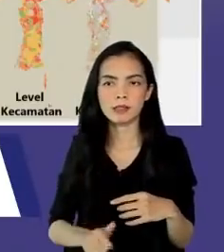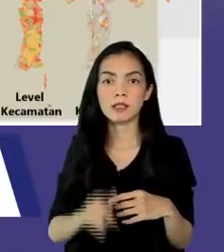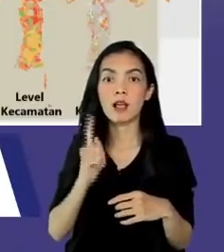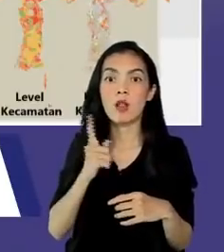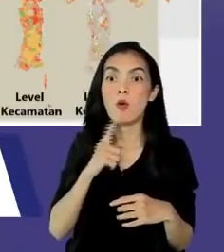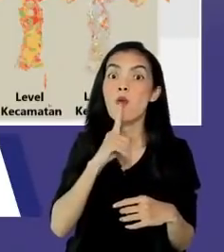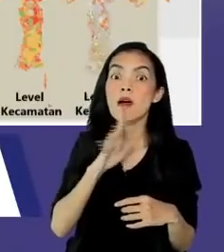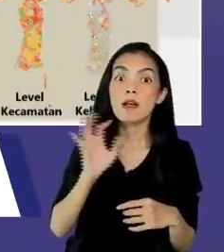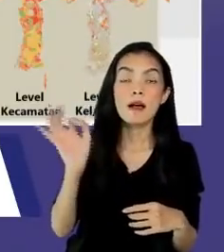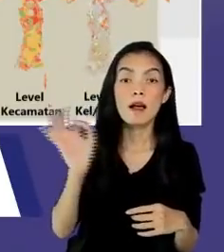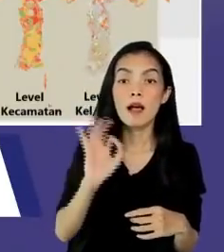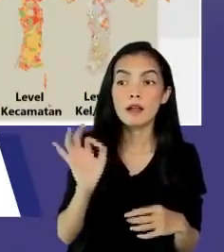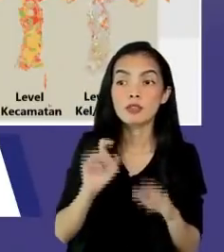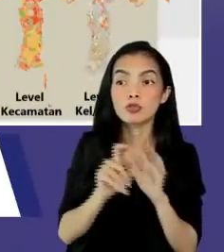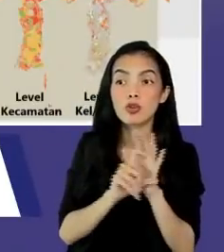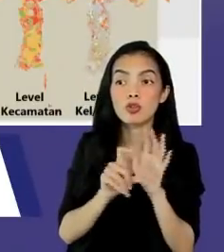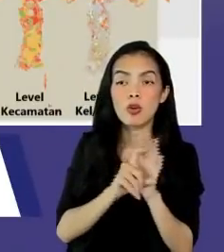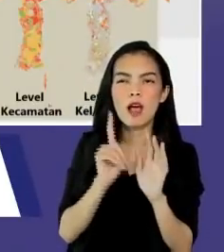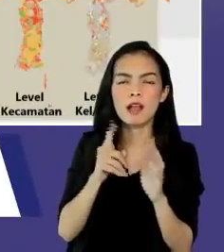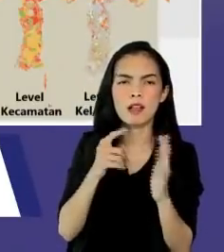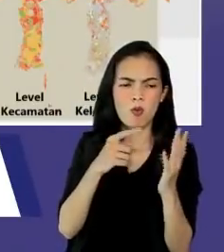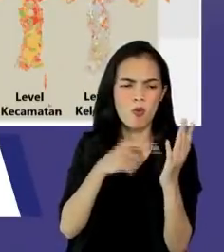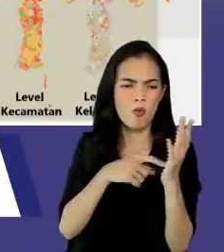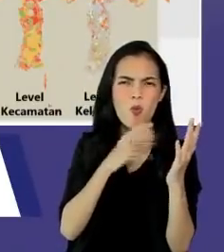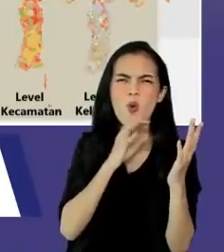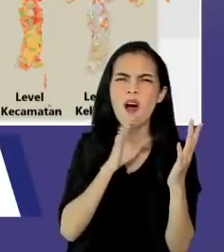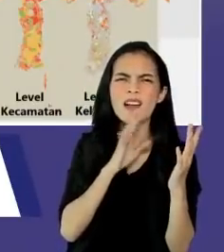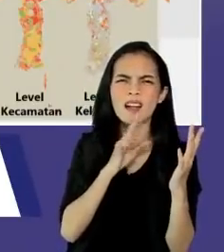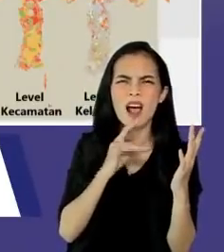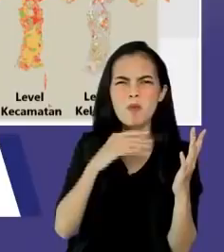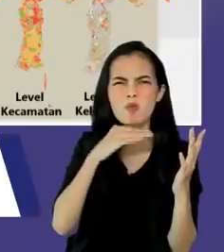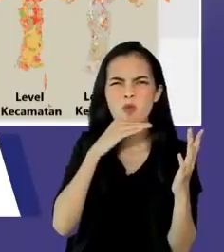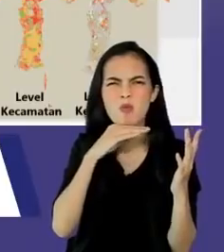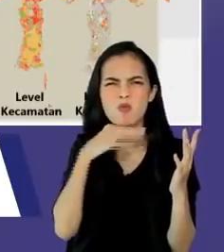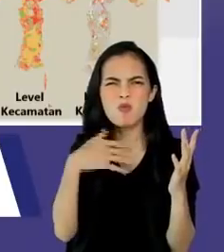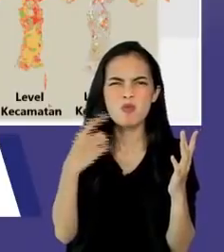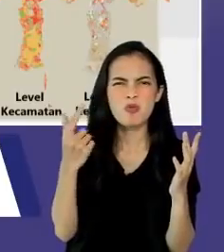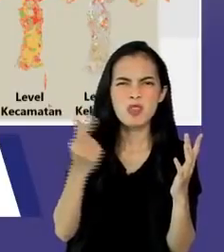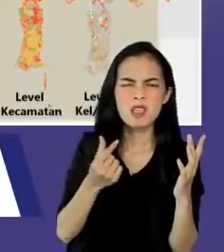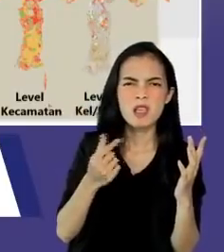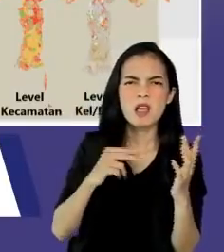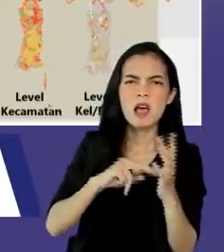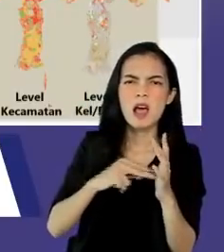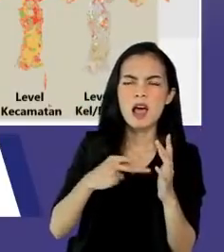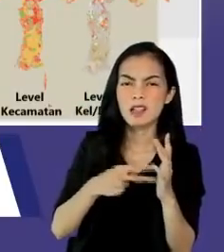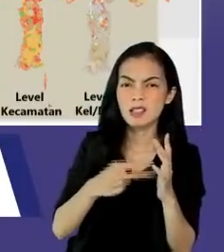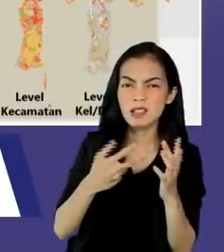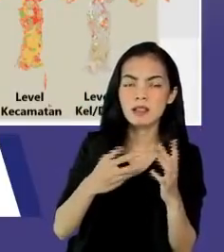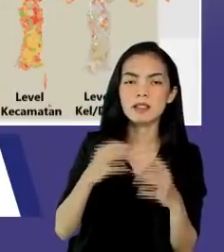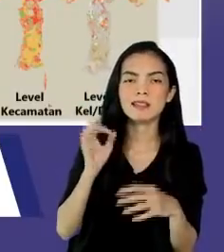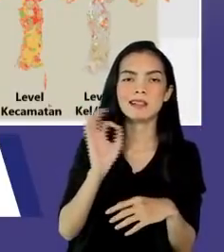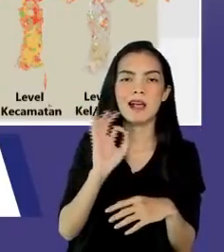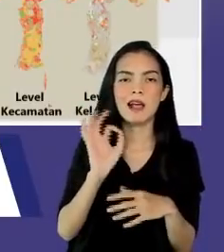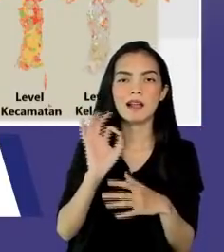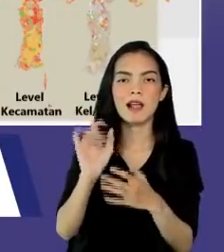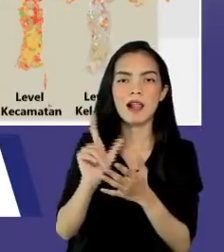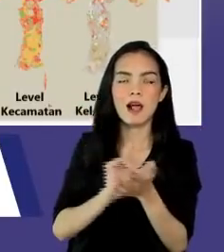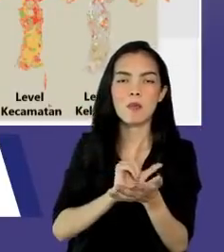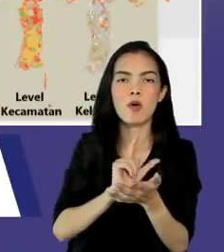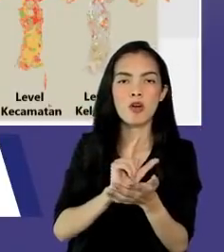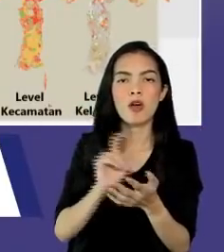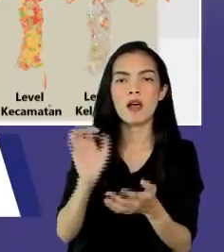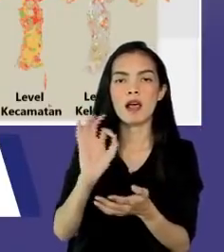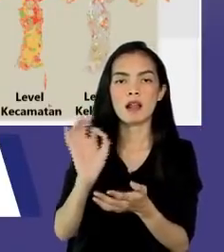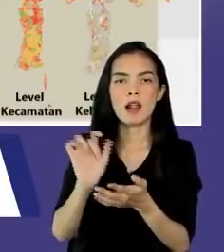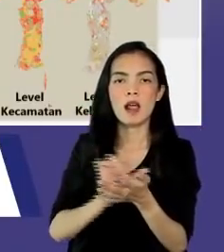ada warnanya ya Dr. Lula, misalnya kita lihat ada beberapa titik yang warnanya abu-abu atau putih, betul? Ya. Itu tandanya tidak ada pelaporan di